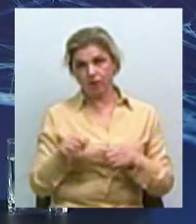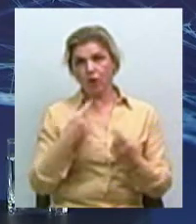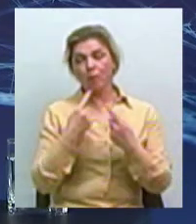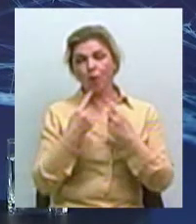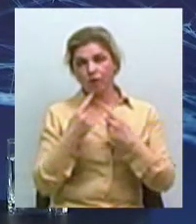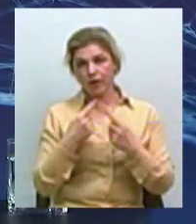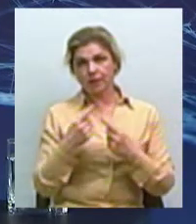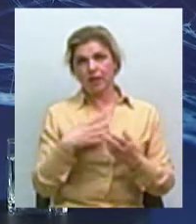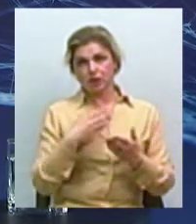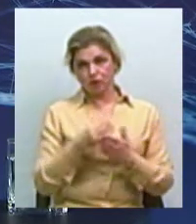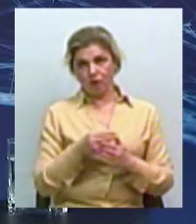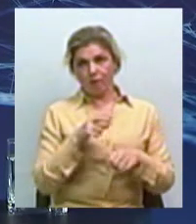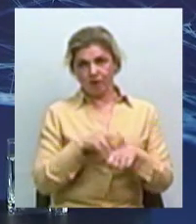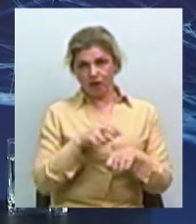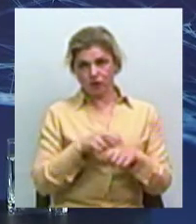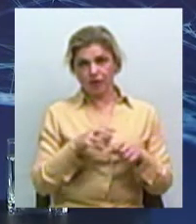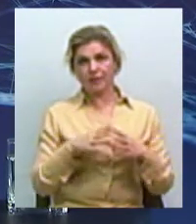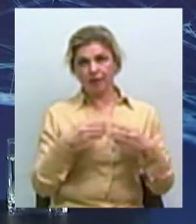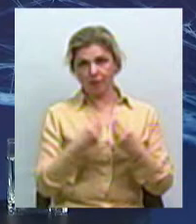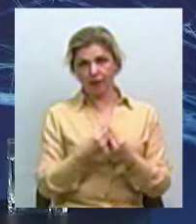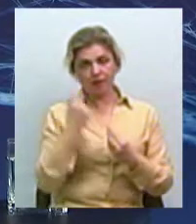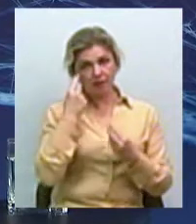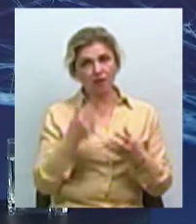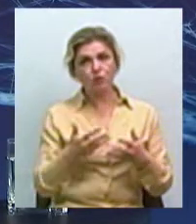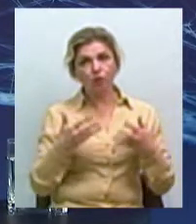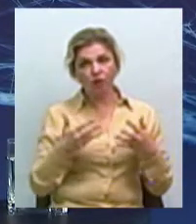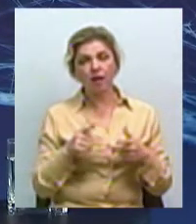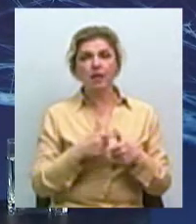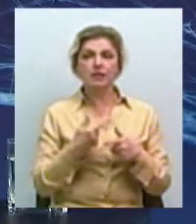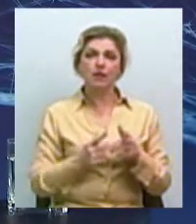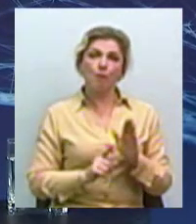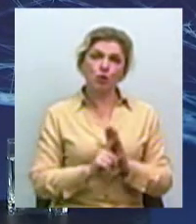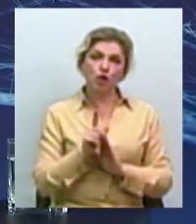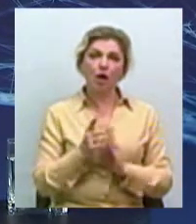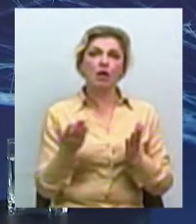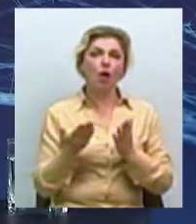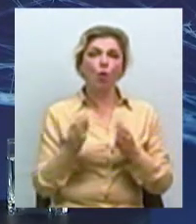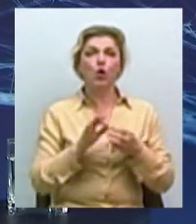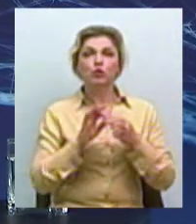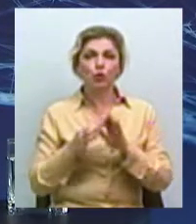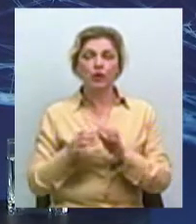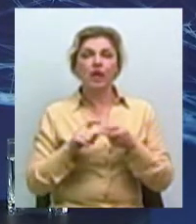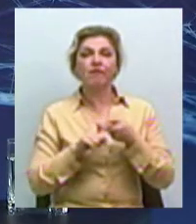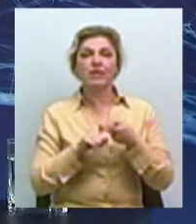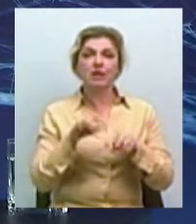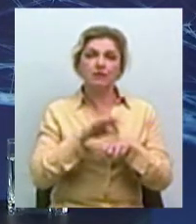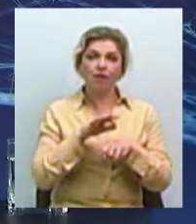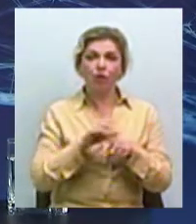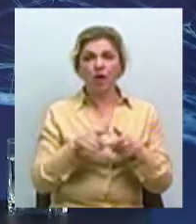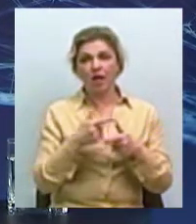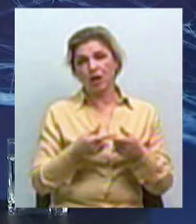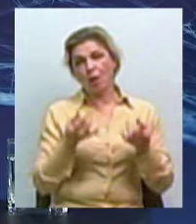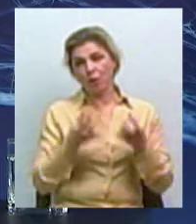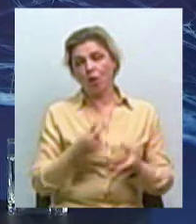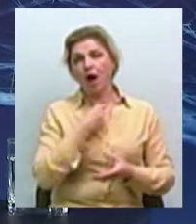проспілкуватися і зі своїм лікарем і з'ясувати, чи це початок, можливо, якогось складного інфекційного захворювання, чи це банальна ангіна,